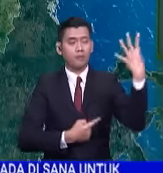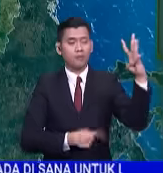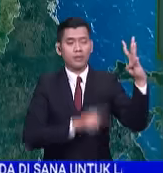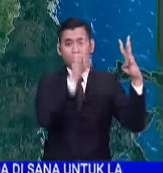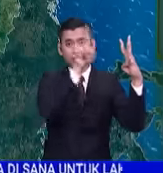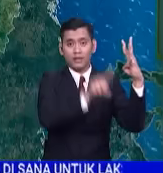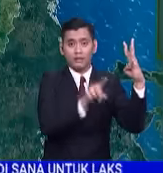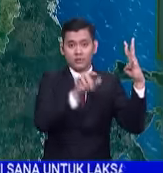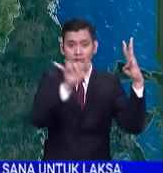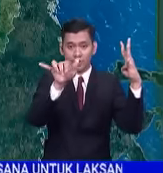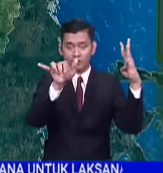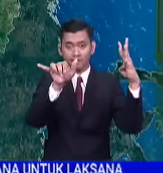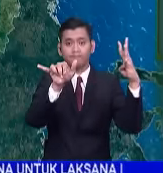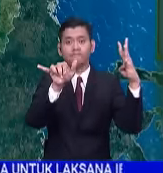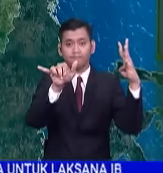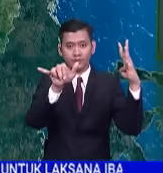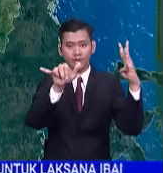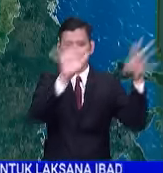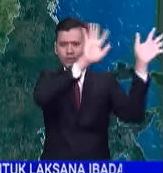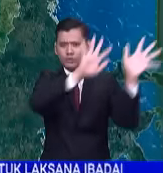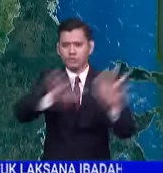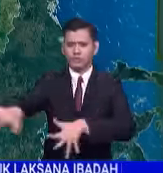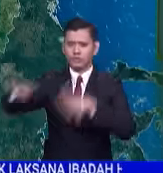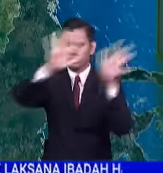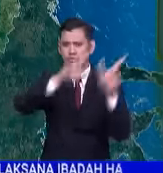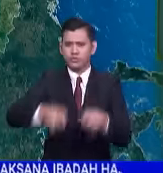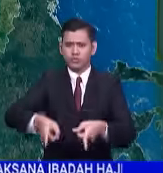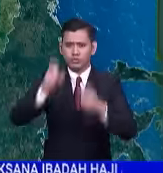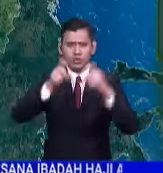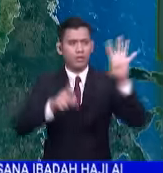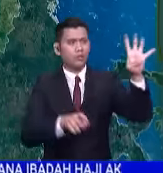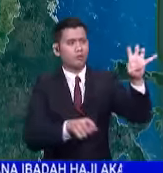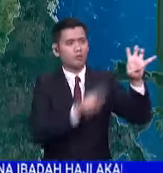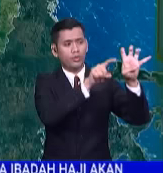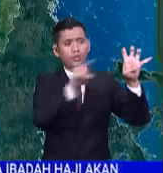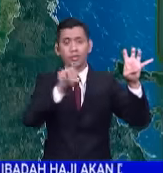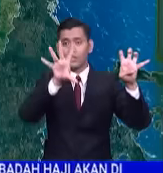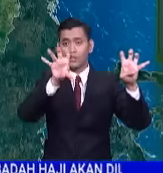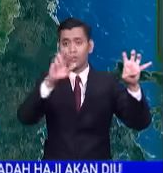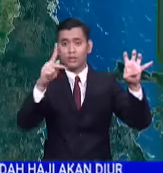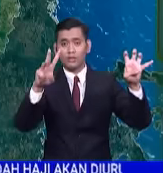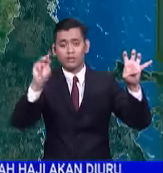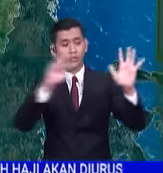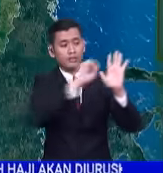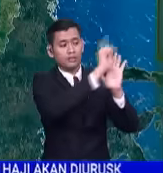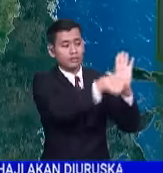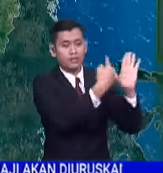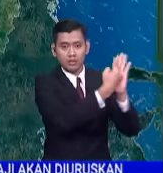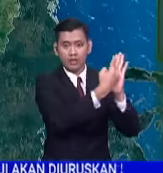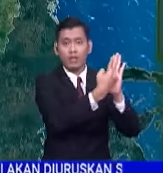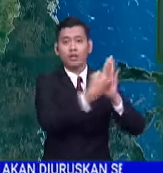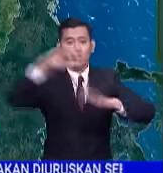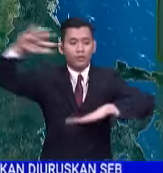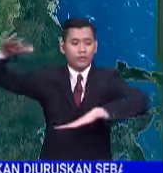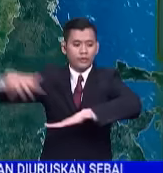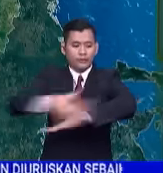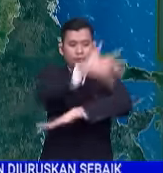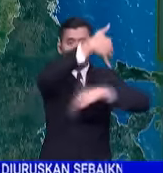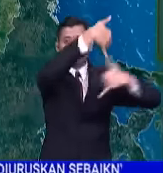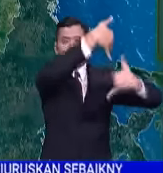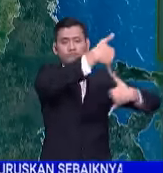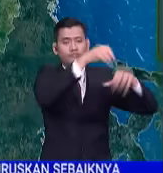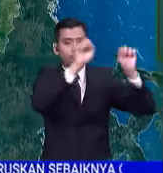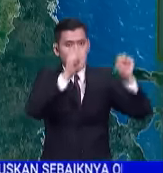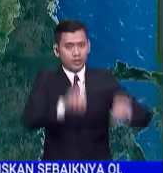14 Jun nanti. Angin kencang dengan kelajuan 40 hingga 50 km sejam dan ketinggian ombak boleh